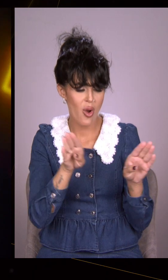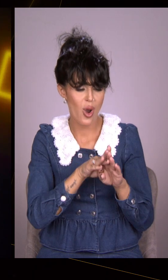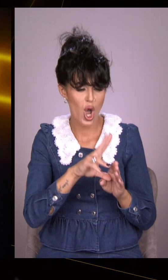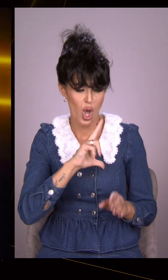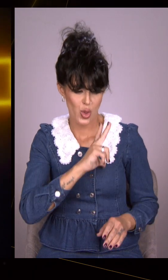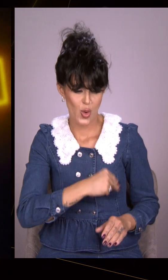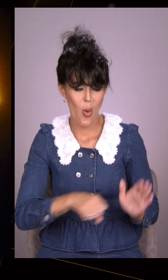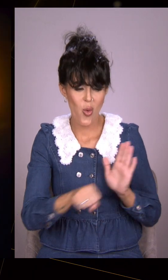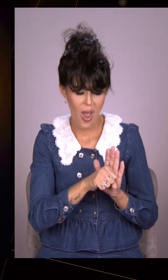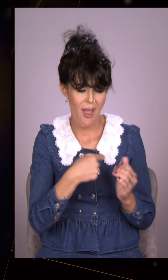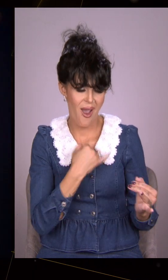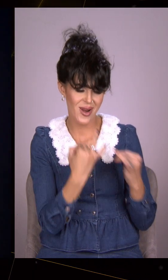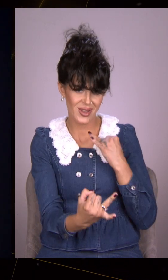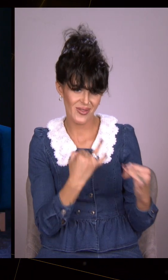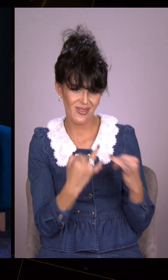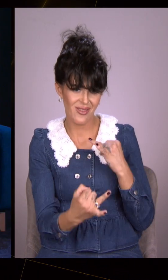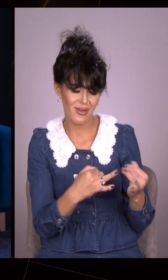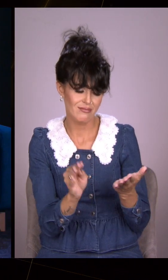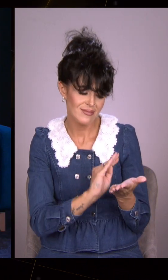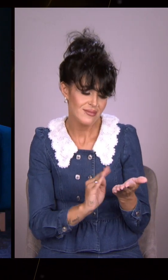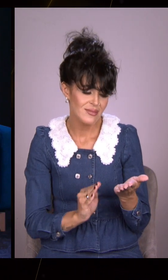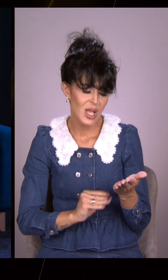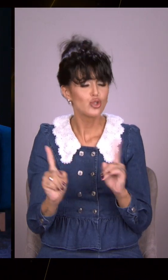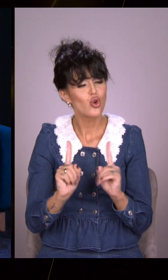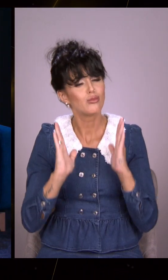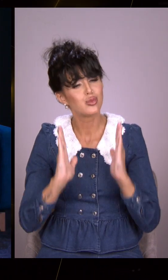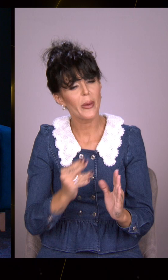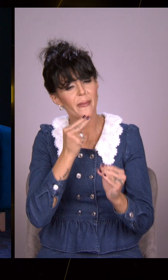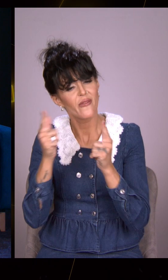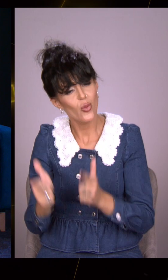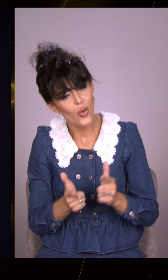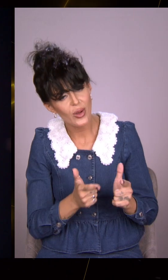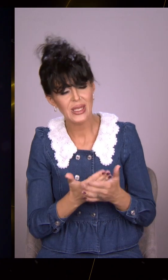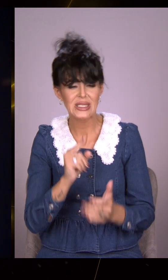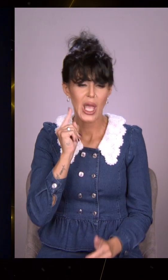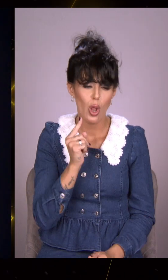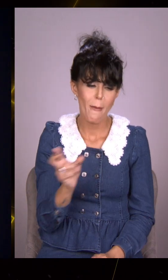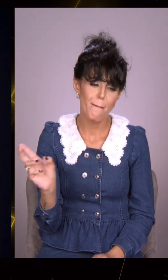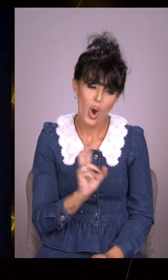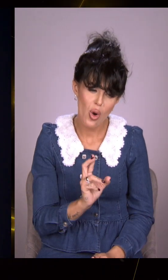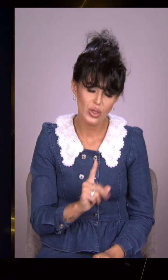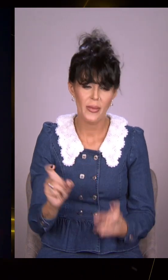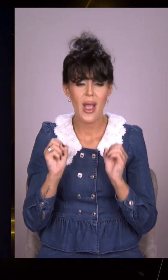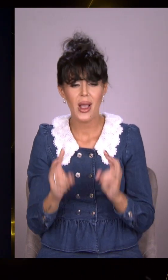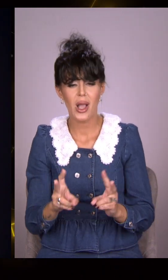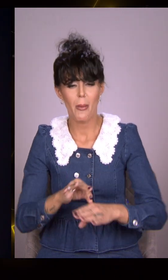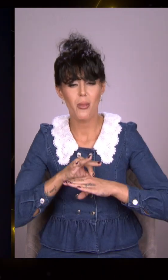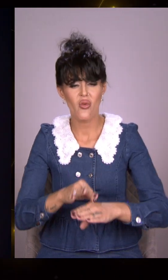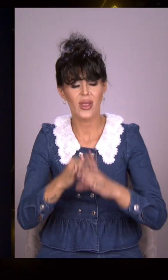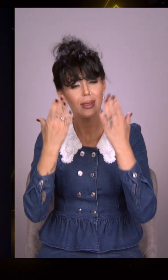зелений готувати. І так, як готуємо, так я і все описую повністю, як проводимо день з